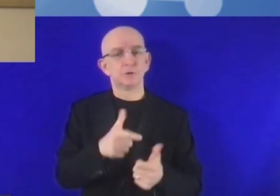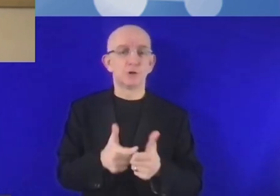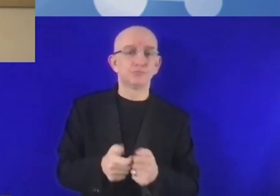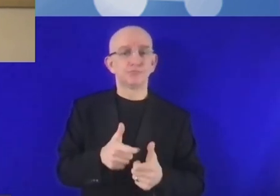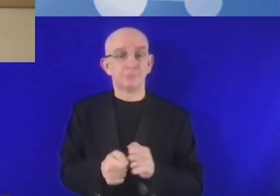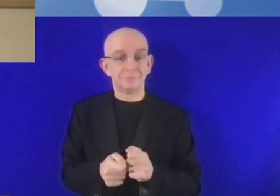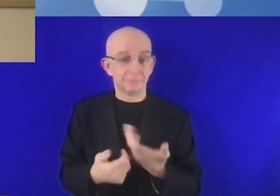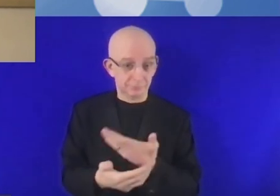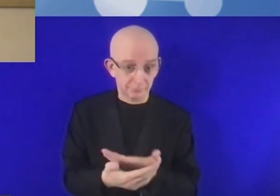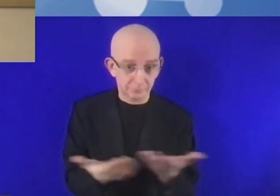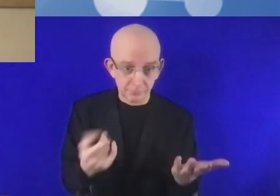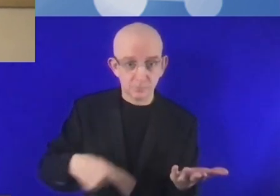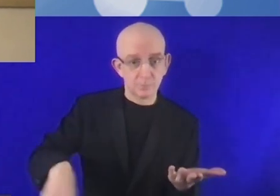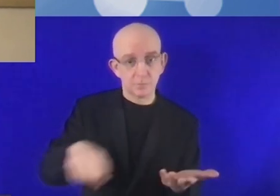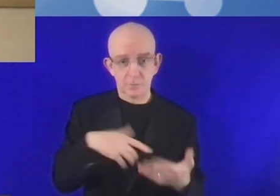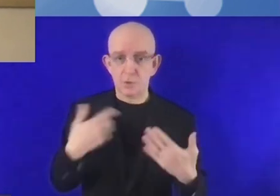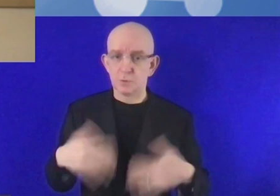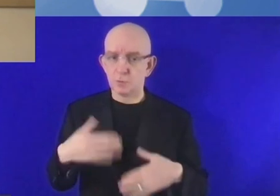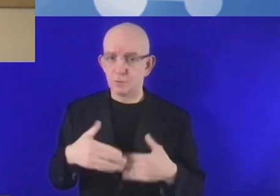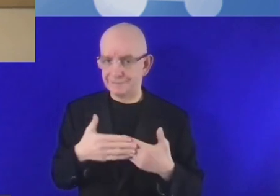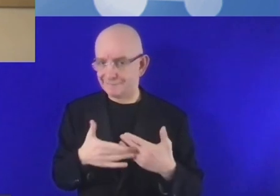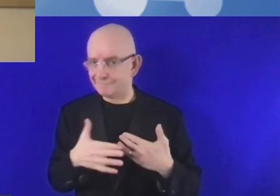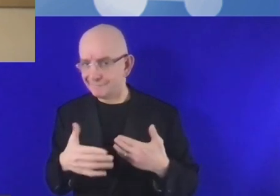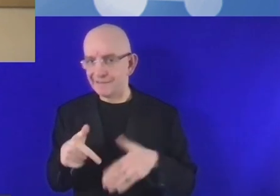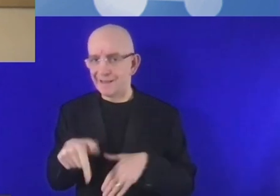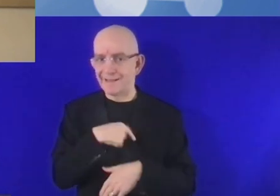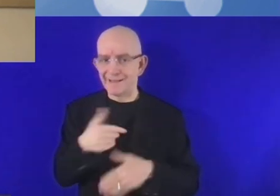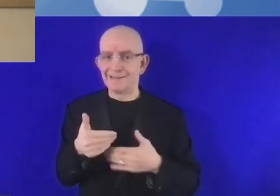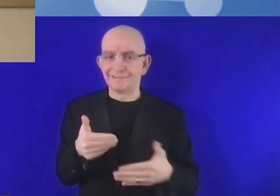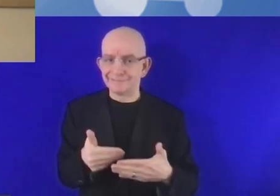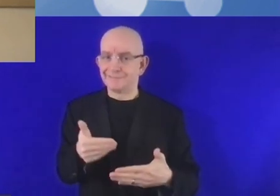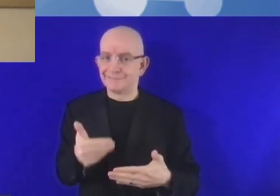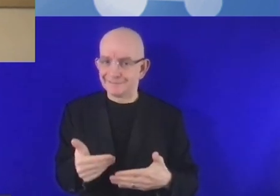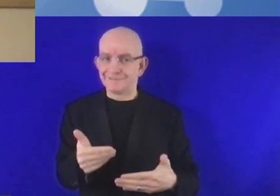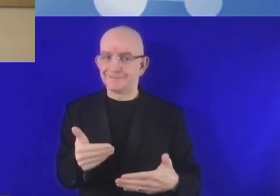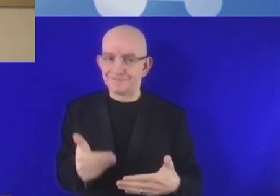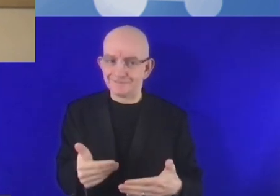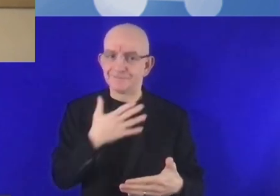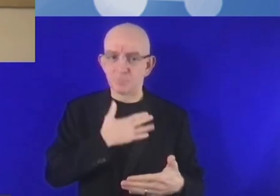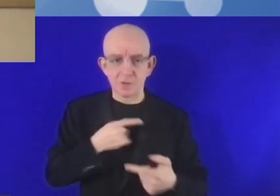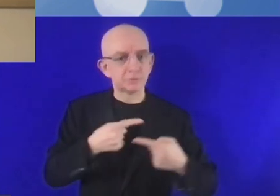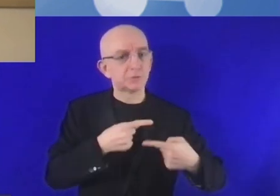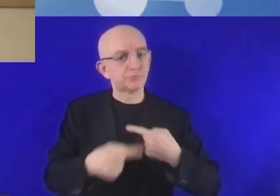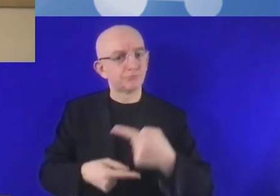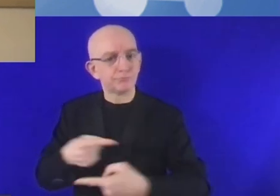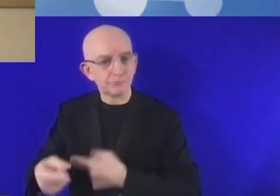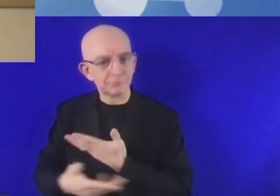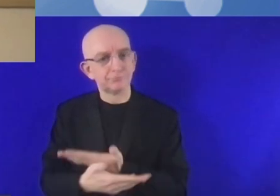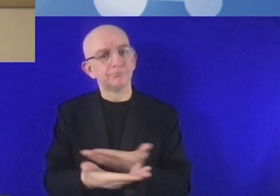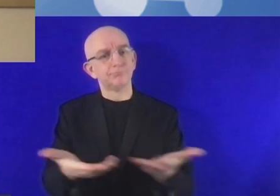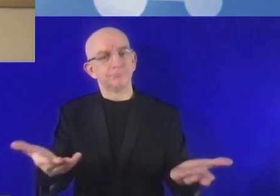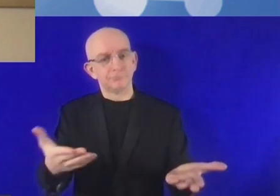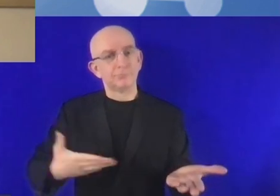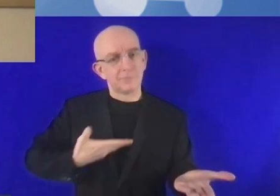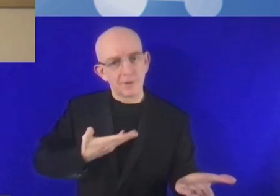musimy zapewnić wszystkim użytkownikom. Chcemy zwrócić się także do organizacji takich jak ITU, a także